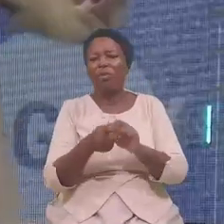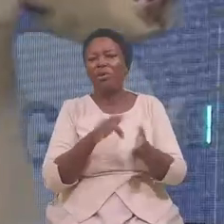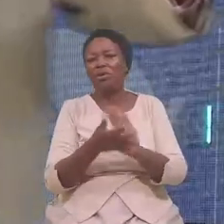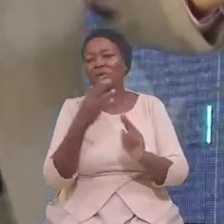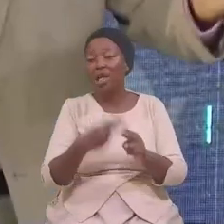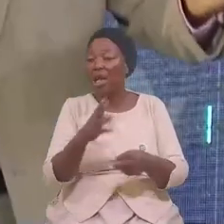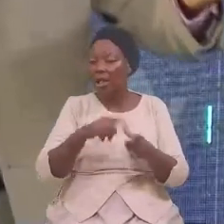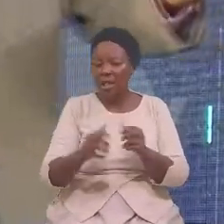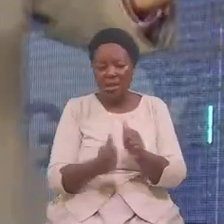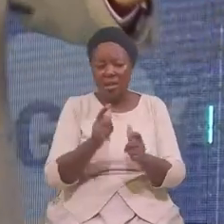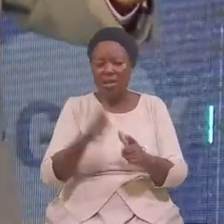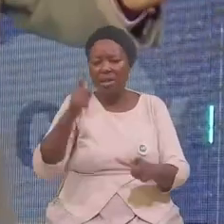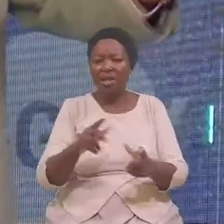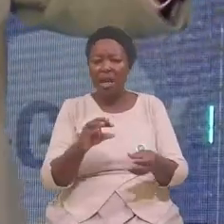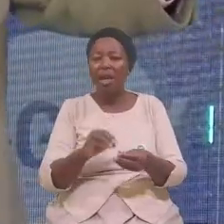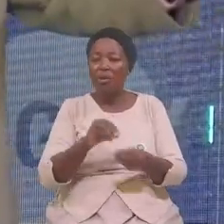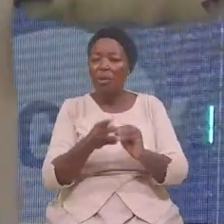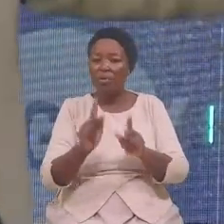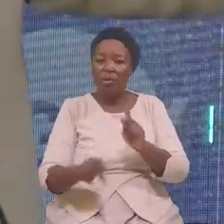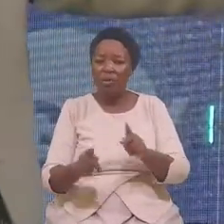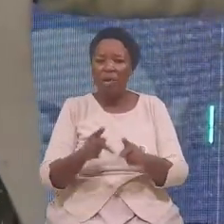une plus grande population,